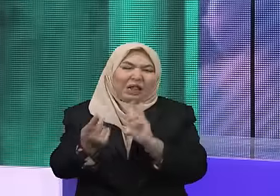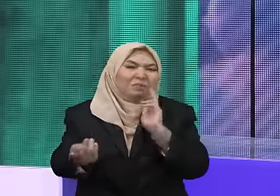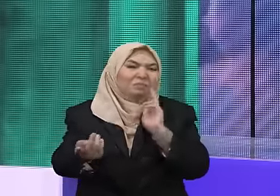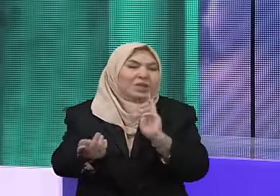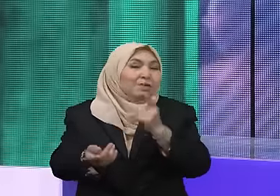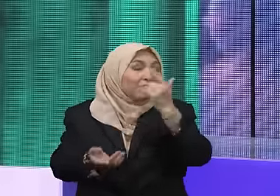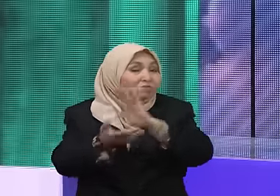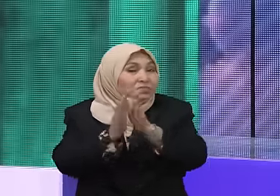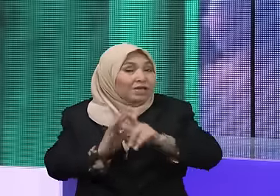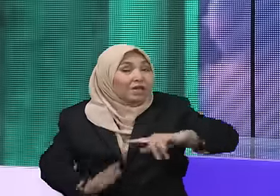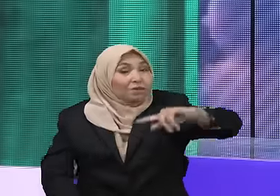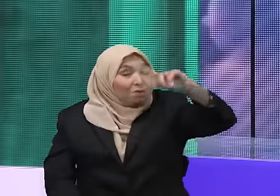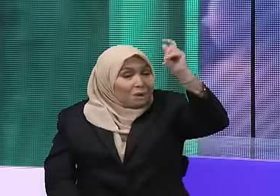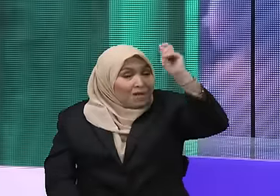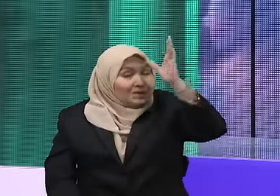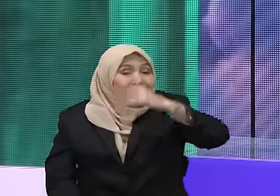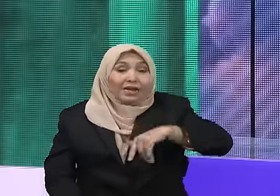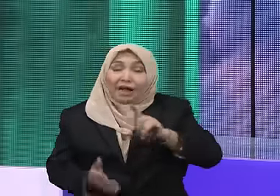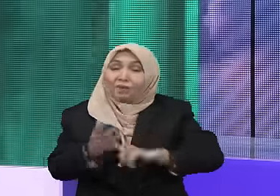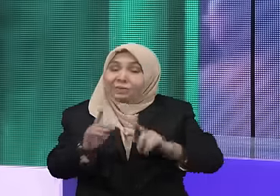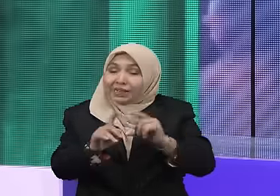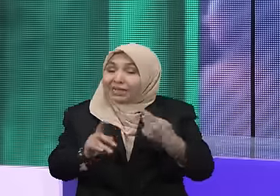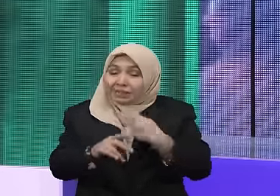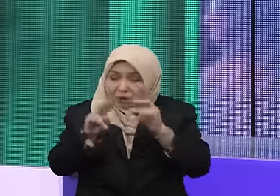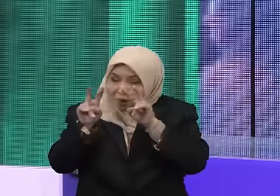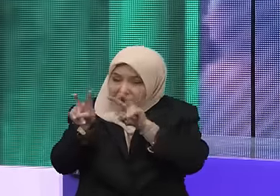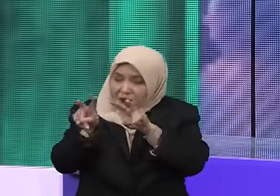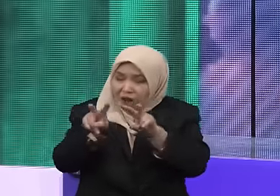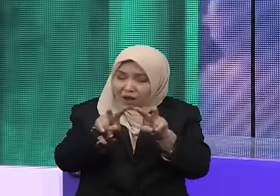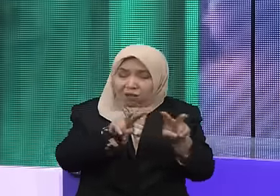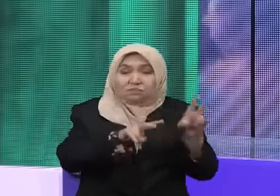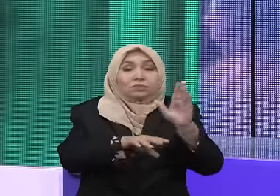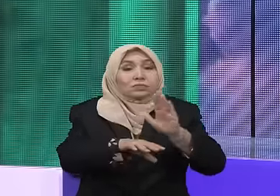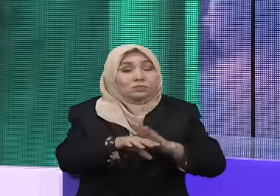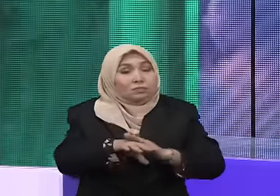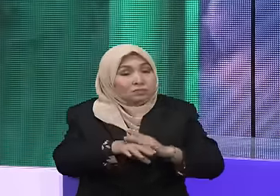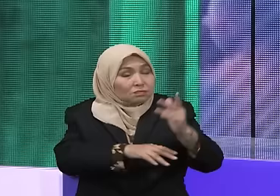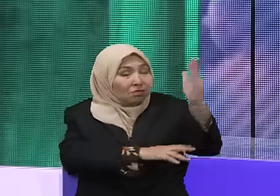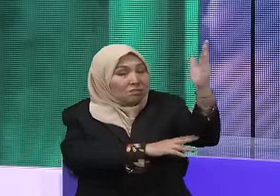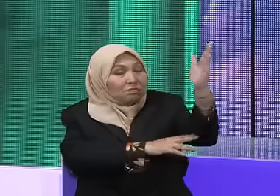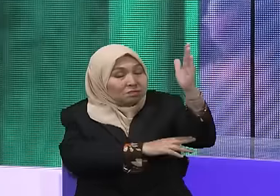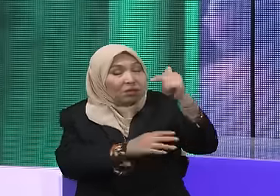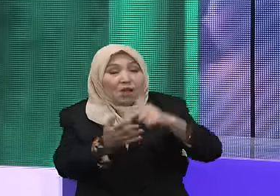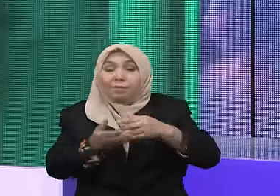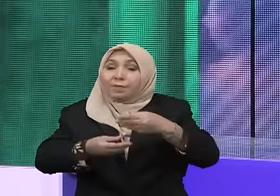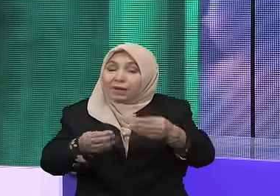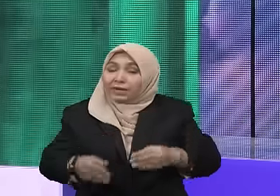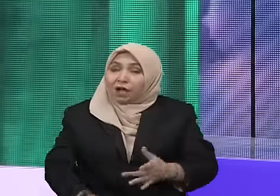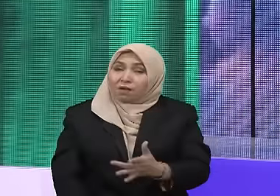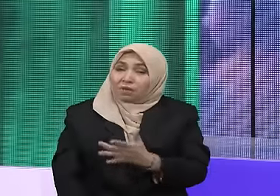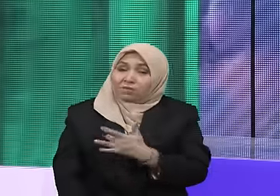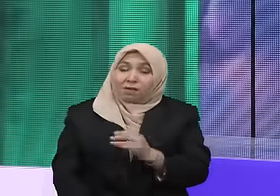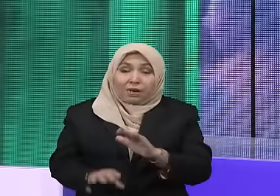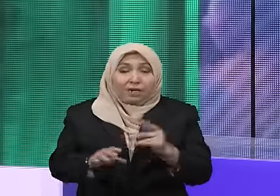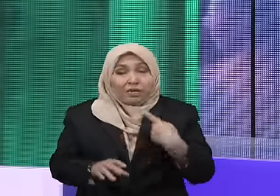untuk menjadi Tuhan. Dan apabila kita memerhati kepada penghujahan ini memberi kesan kepada kita